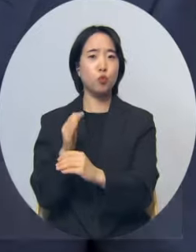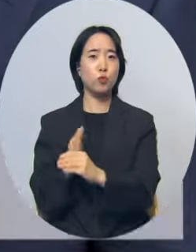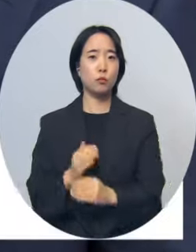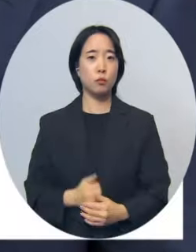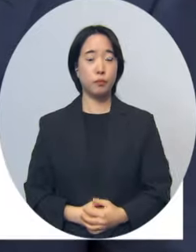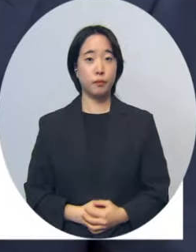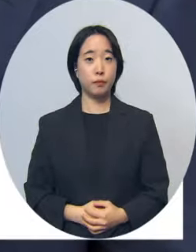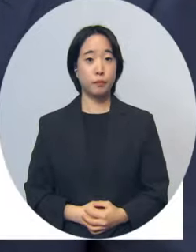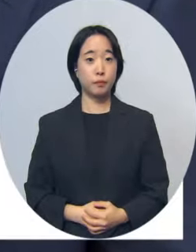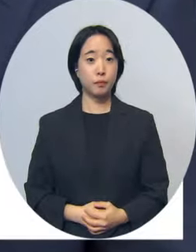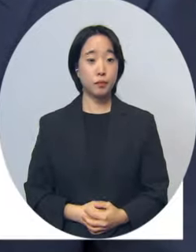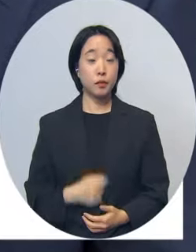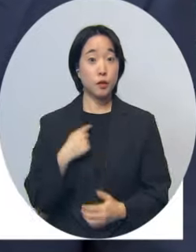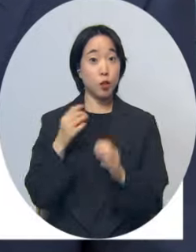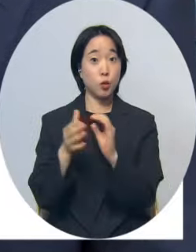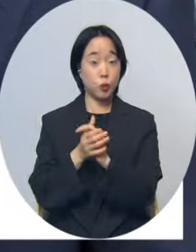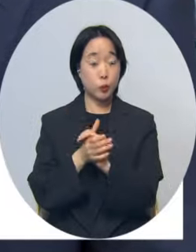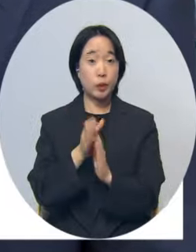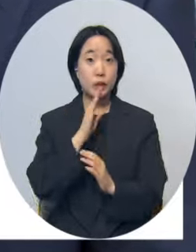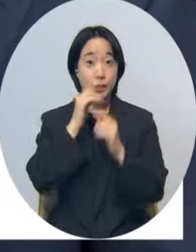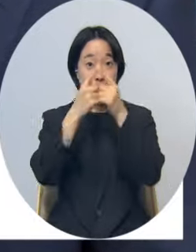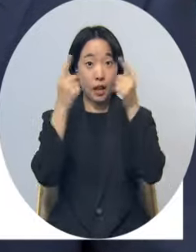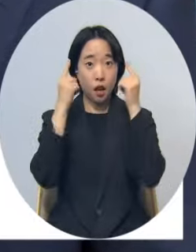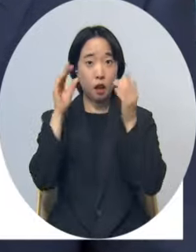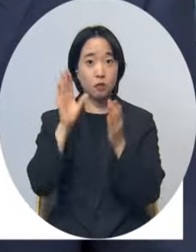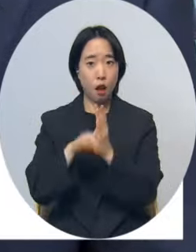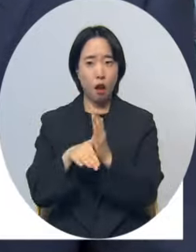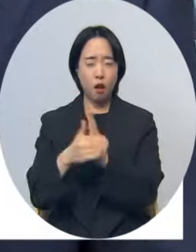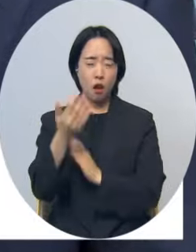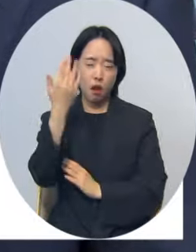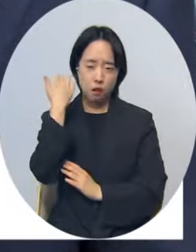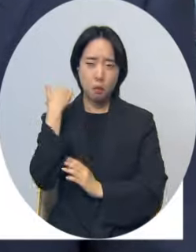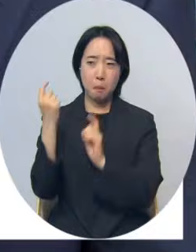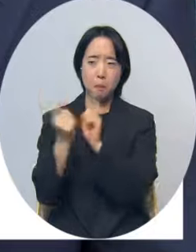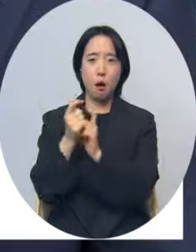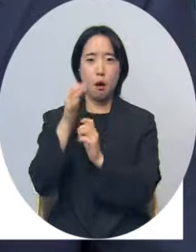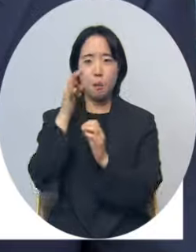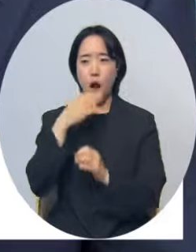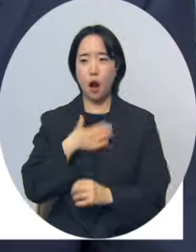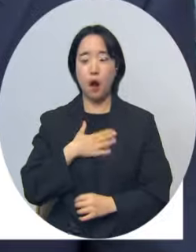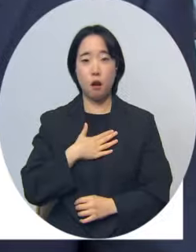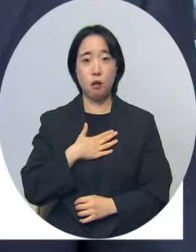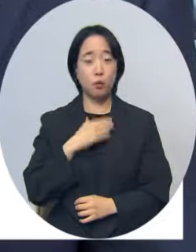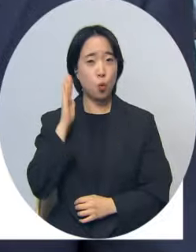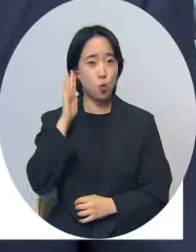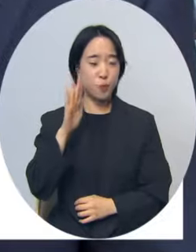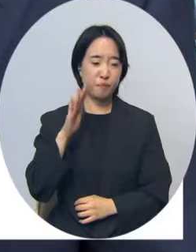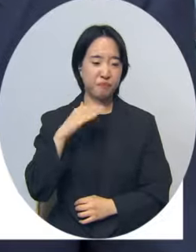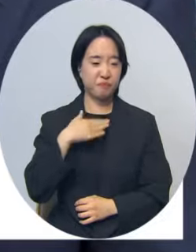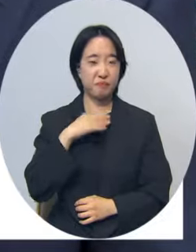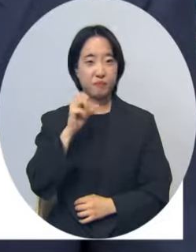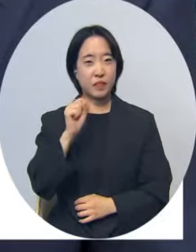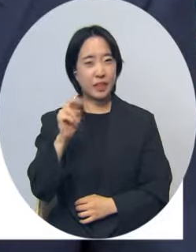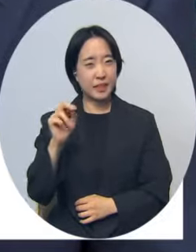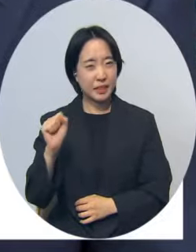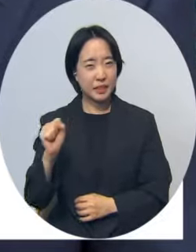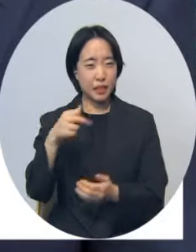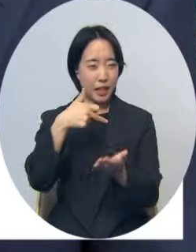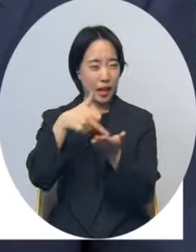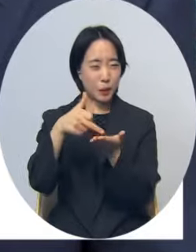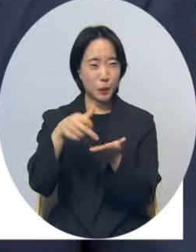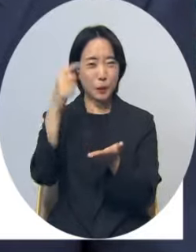실제로 그런 일을 겪은 친구가 이미 몇 년 전에 있었고 내 사진을 인스타그램이나 아니면은